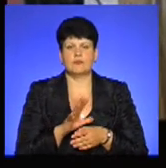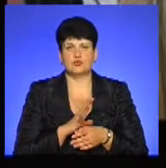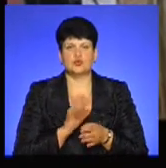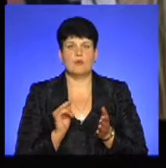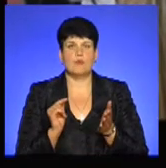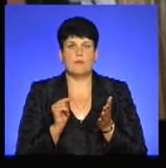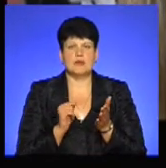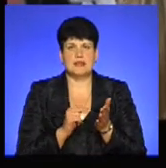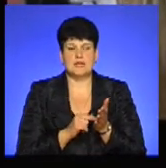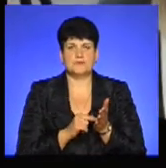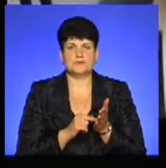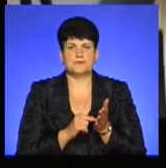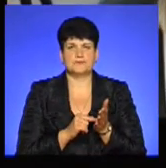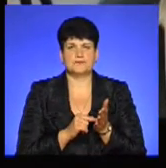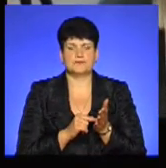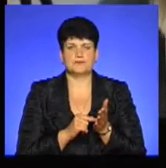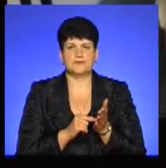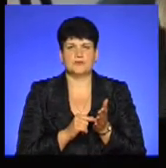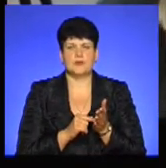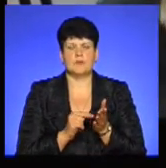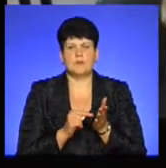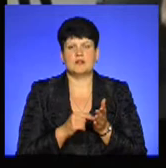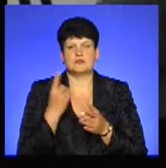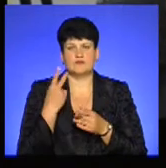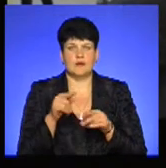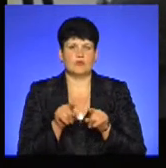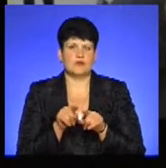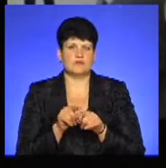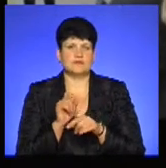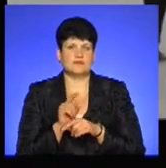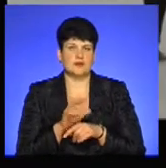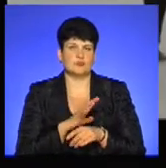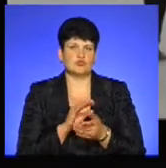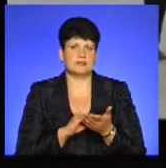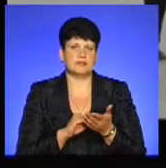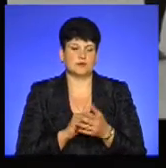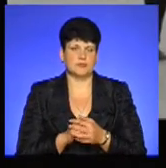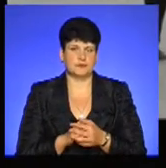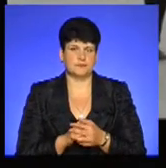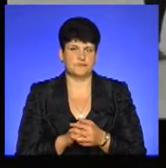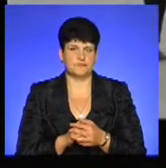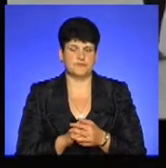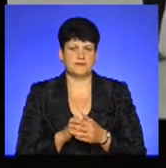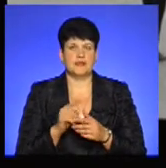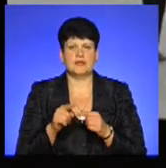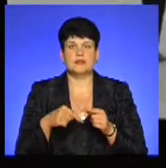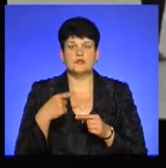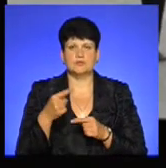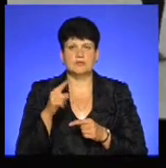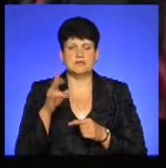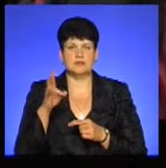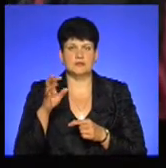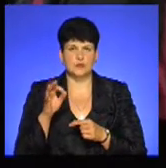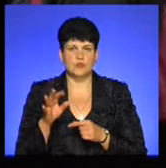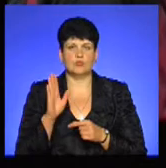попадалися, може, попалося два похожих завдання, які проходила з репетитором. Наступне зовнішнє незалежне